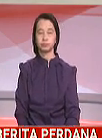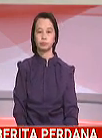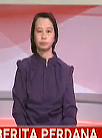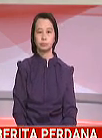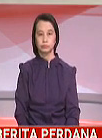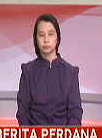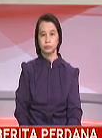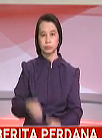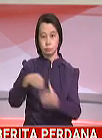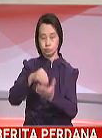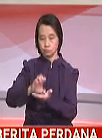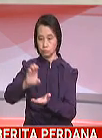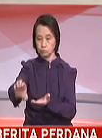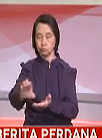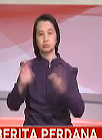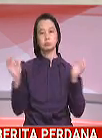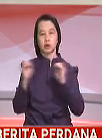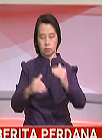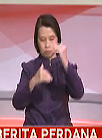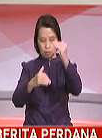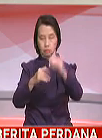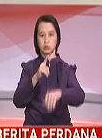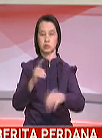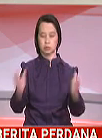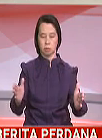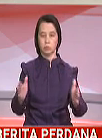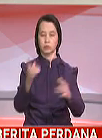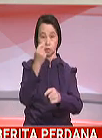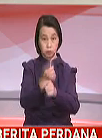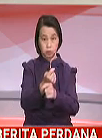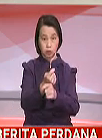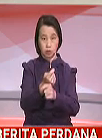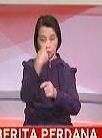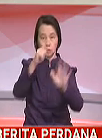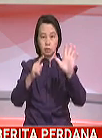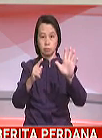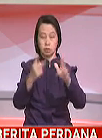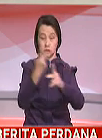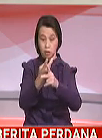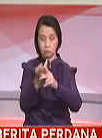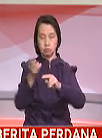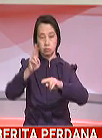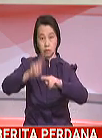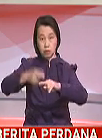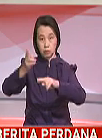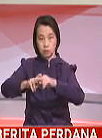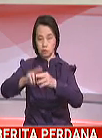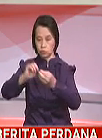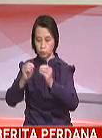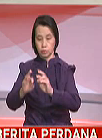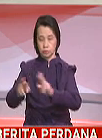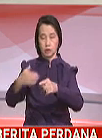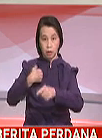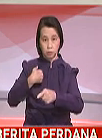Dalam aspek pelaburan, tiada had tempoh ditetapkan untuk peningkatan 5 kali ganda daripada angka sedia ada,